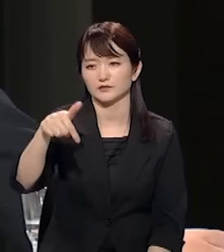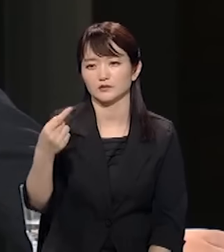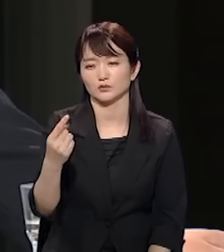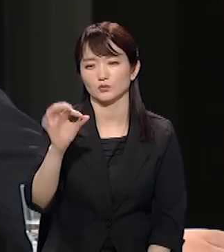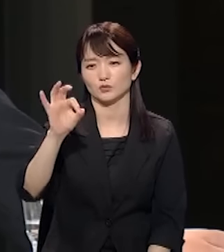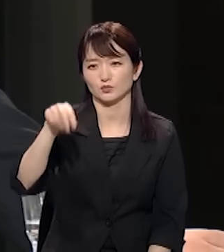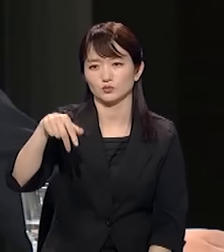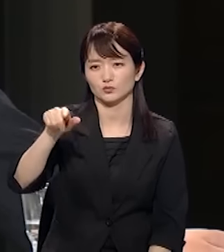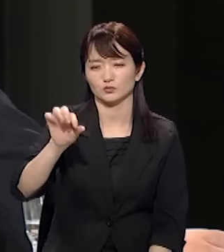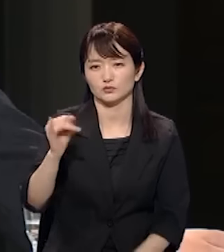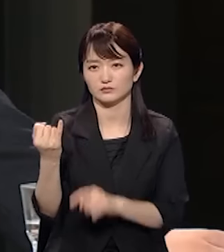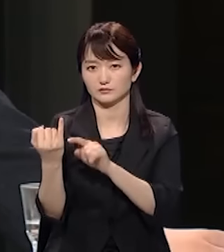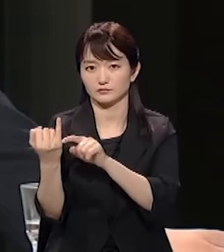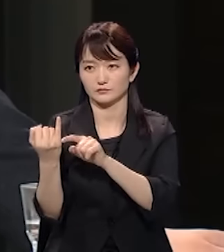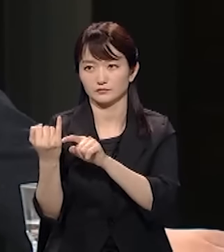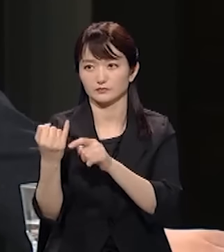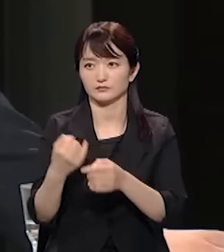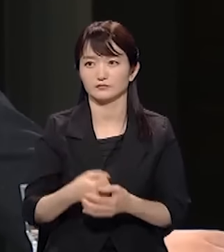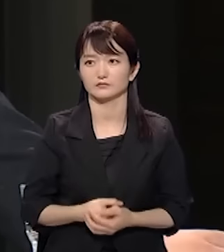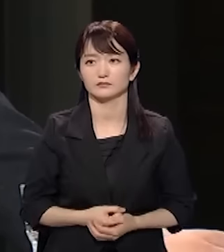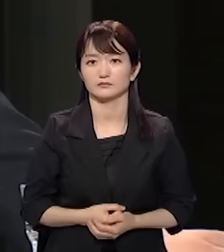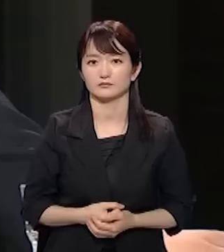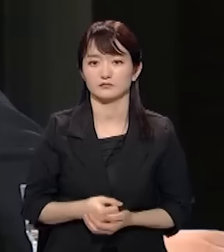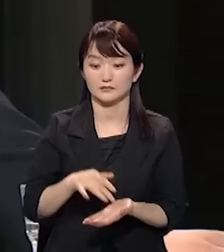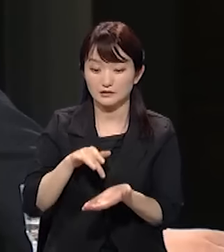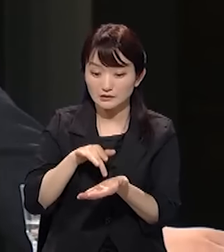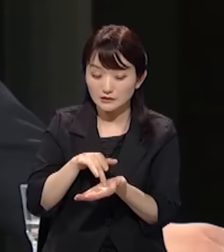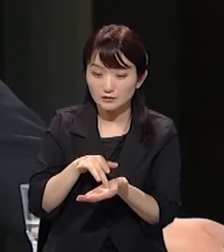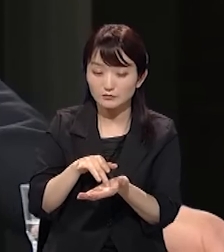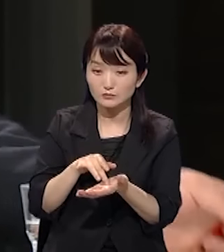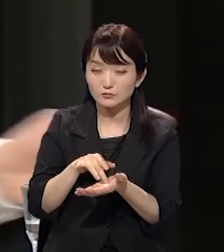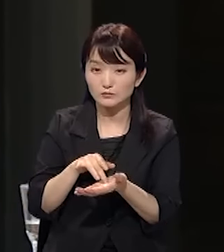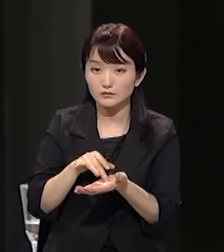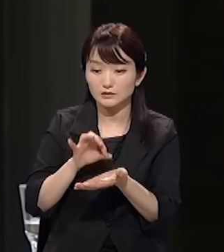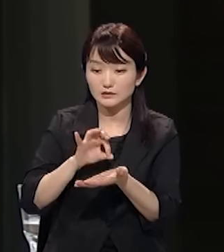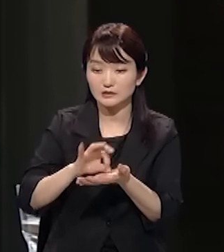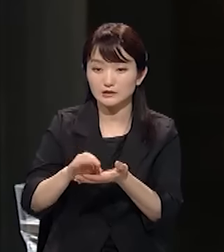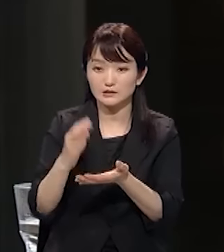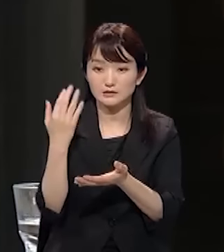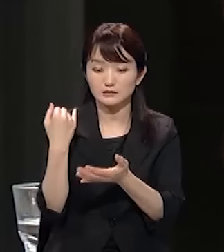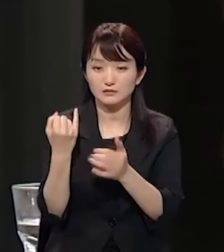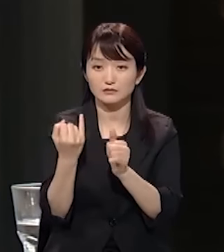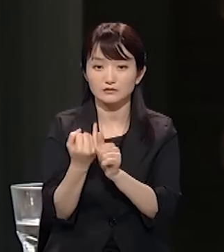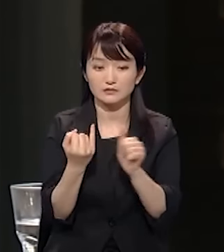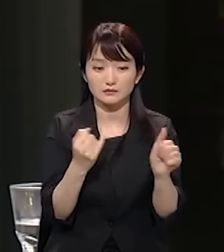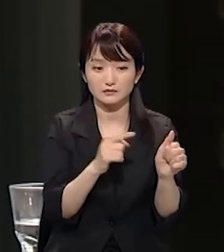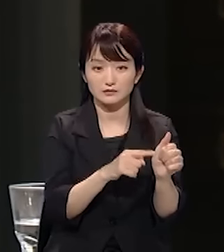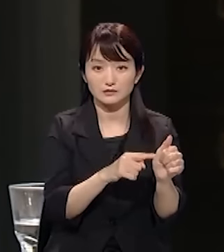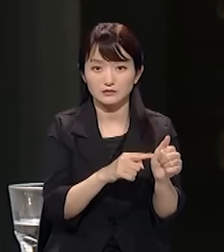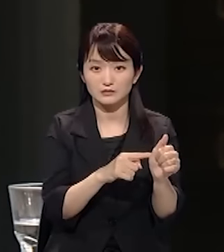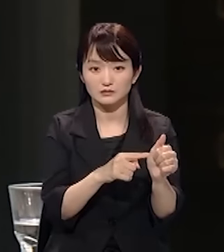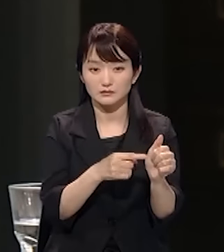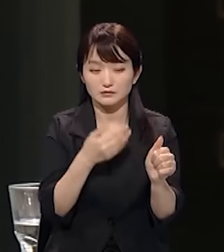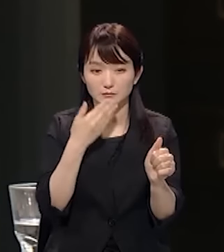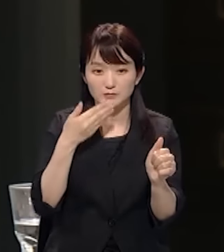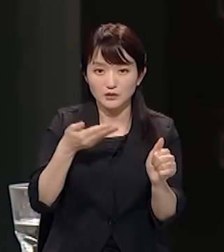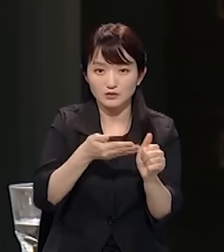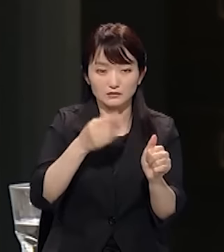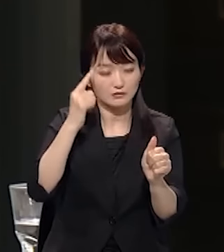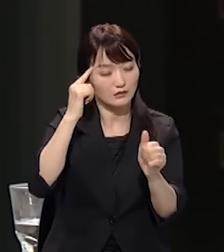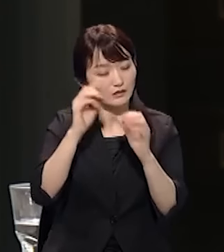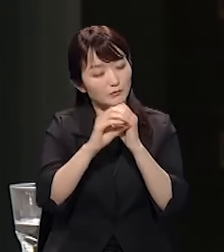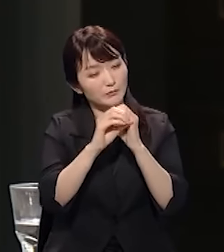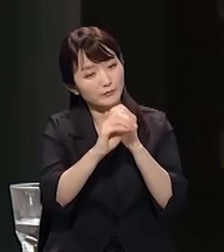어 일단 그 어떤 약물을 써서 전남편을 그렇게 의식을 잃게 한 다음에